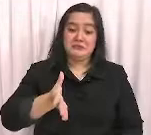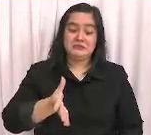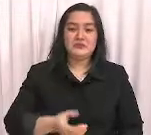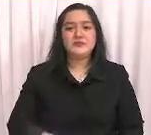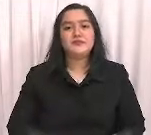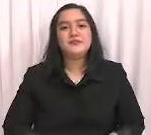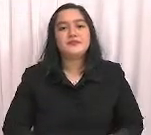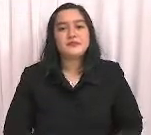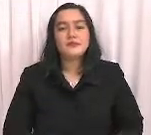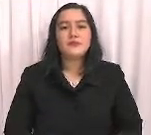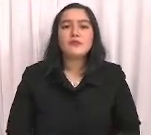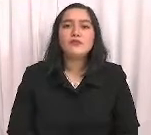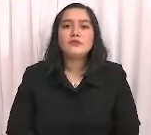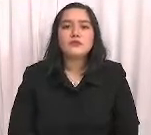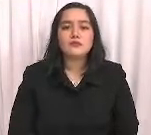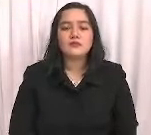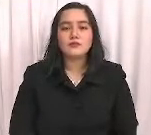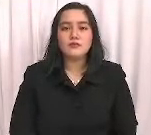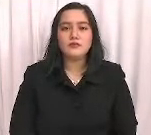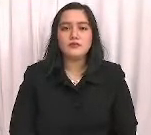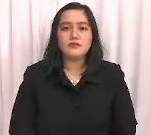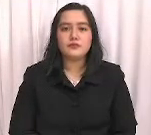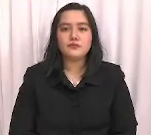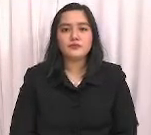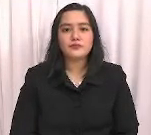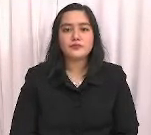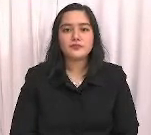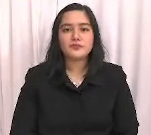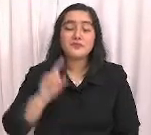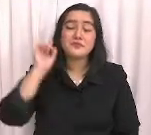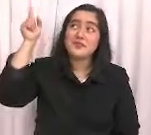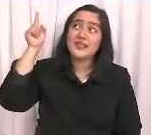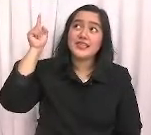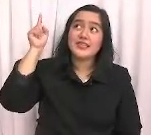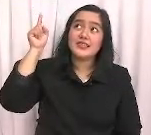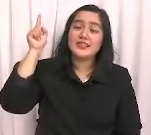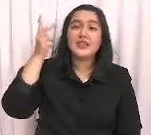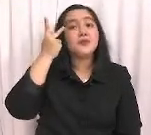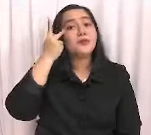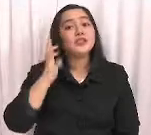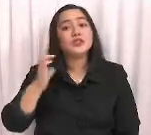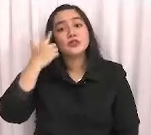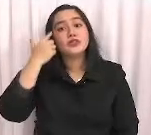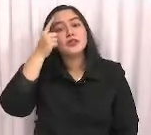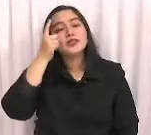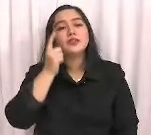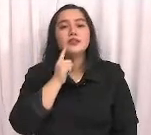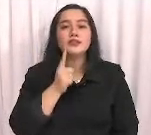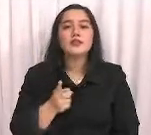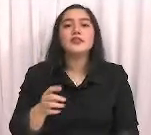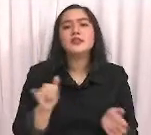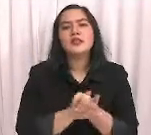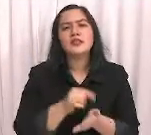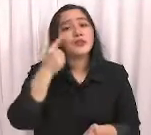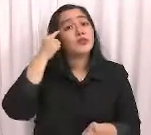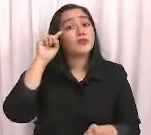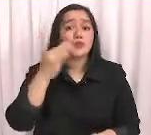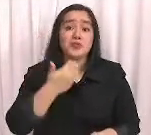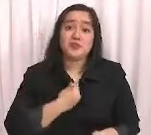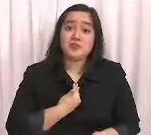take a look lang, kapatid, ano? Sa akin lamang, you know, eh, akalain mo sa last